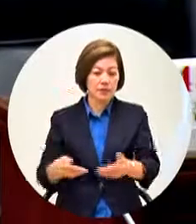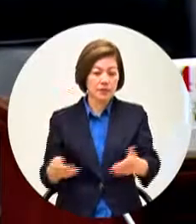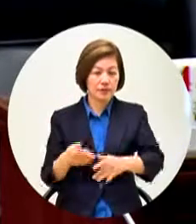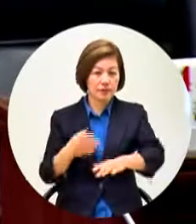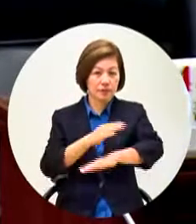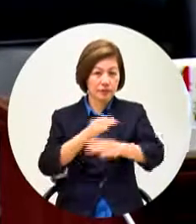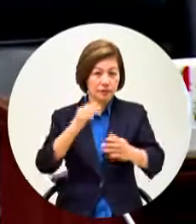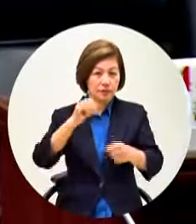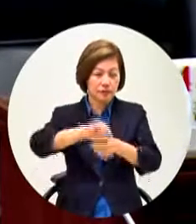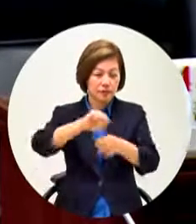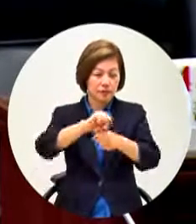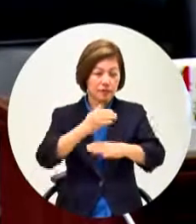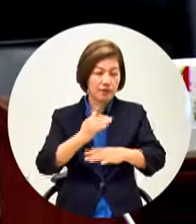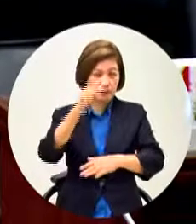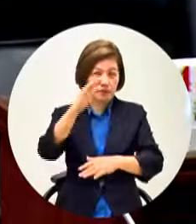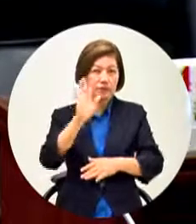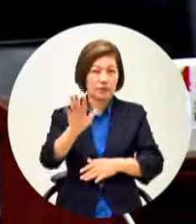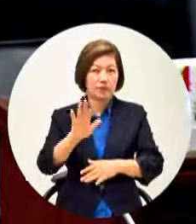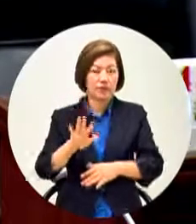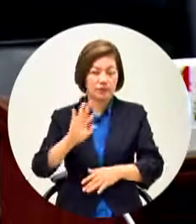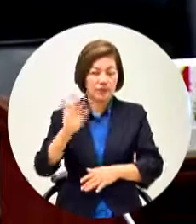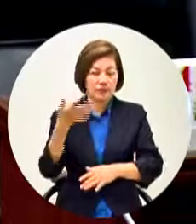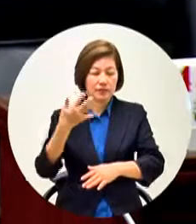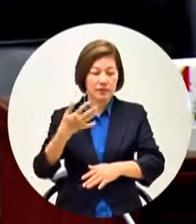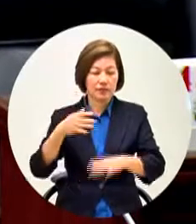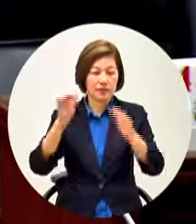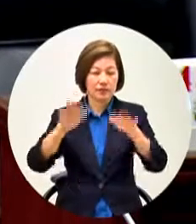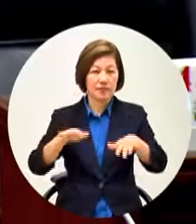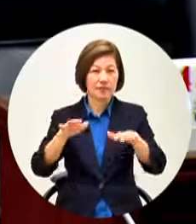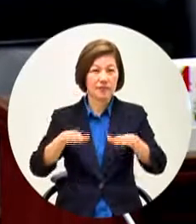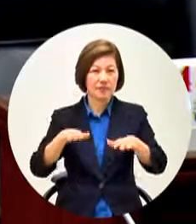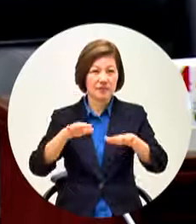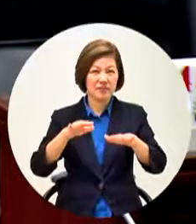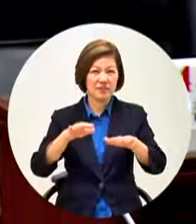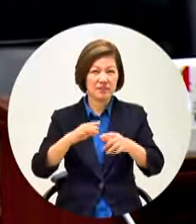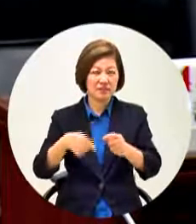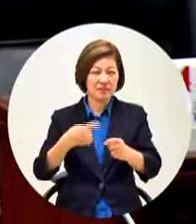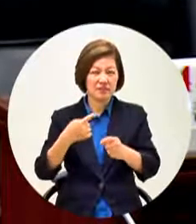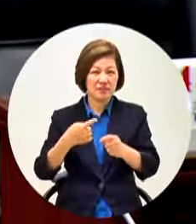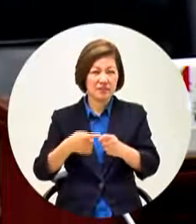今年的雨水就强要溢堤啊啦吼。